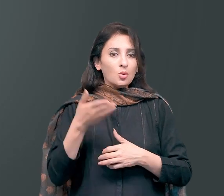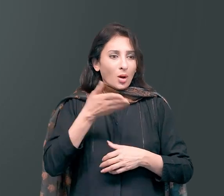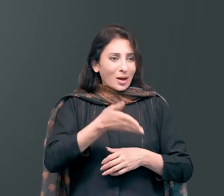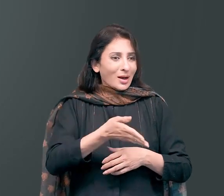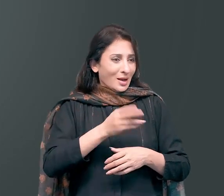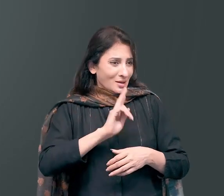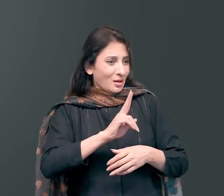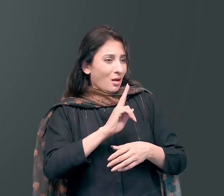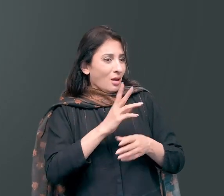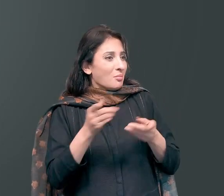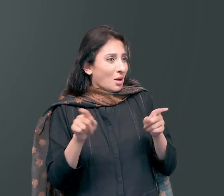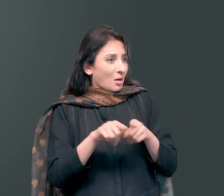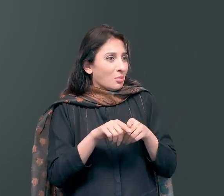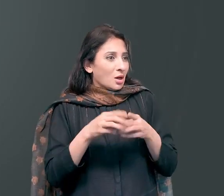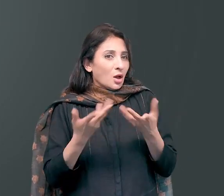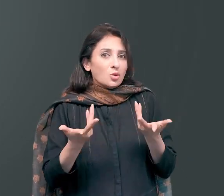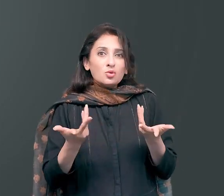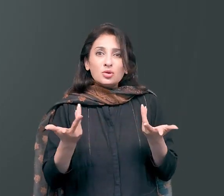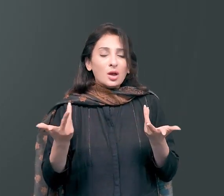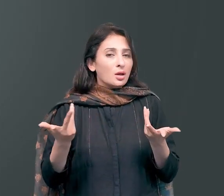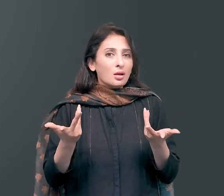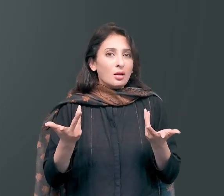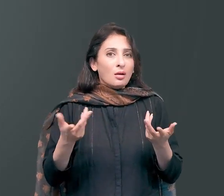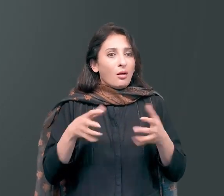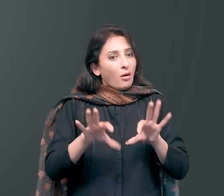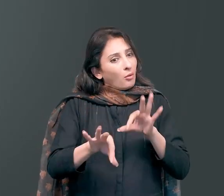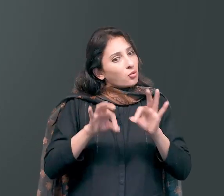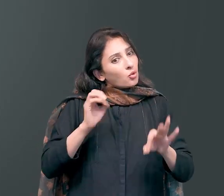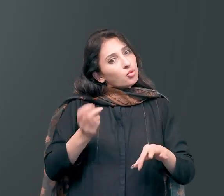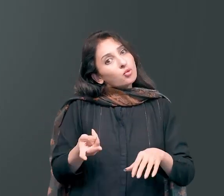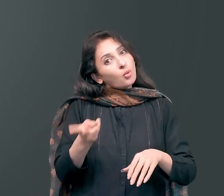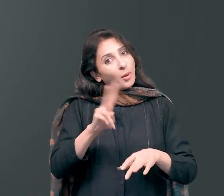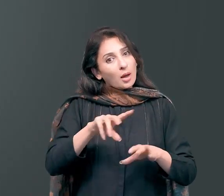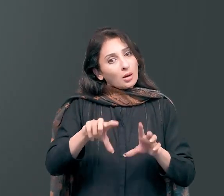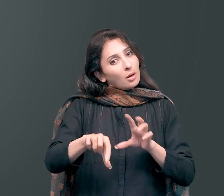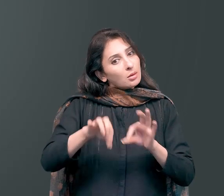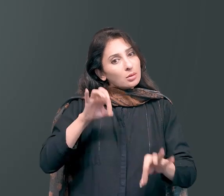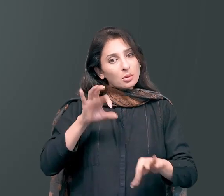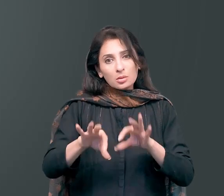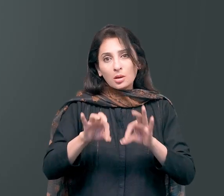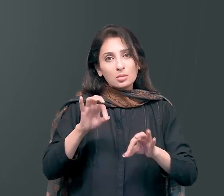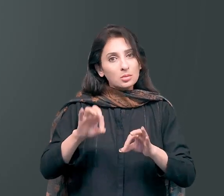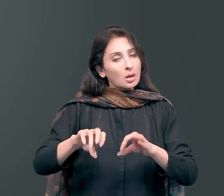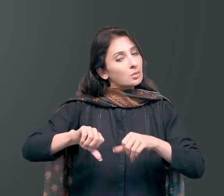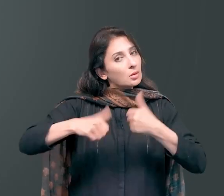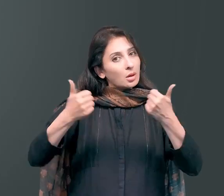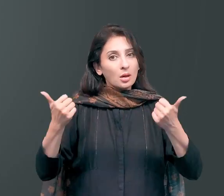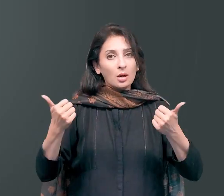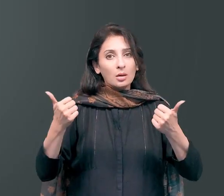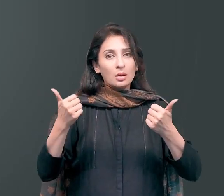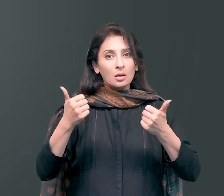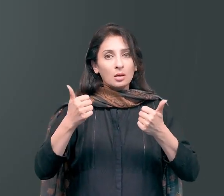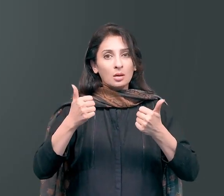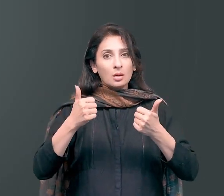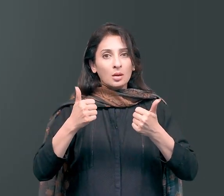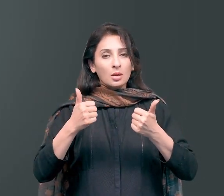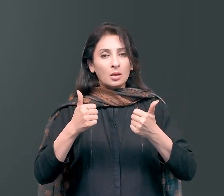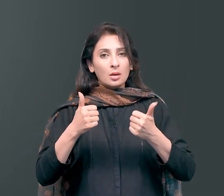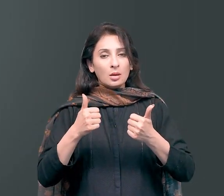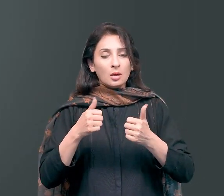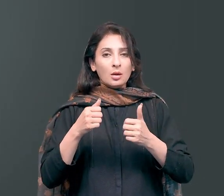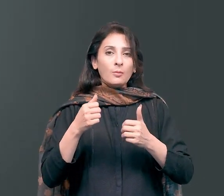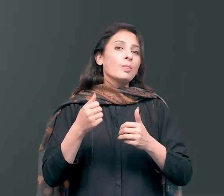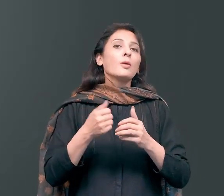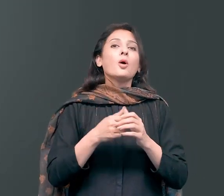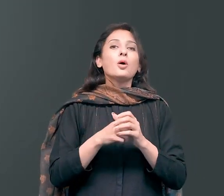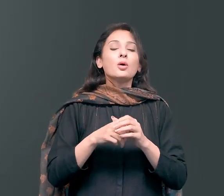پھر ایسا ہے تو انتخابات کروا لیجئے۔ وہ بھی ان دنوں جنگ کا خاتمہ ہوا ہی چاہتا تھا، تو لارڈ ویول نے فیصلہ کر لیا انتخابات